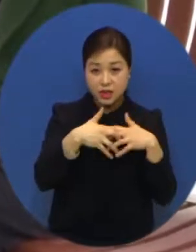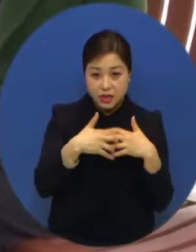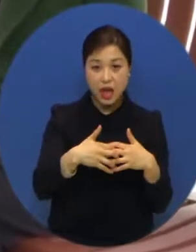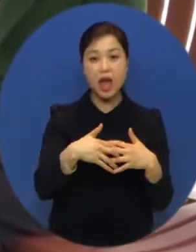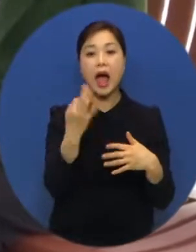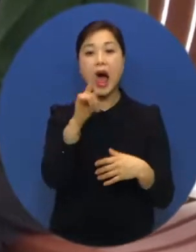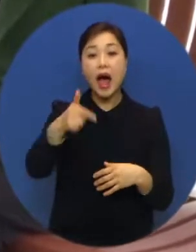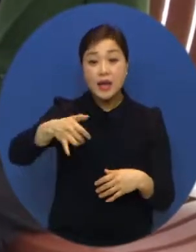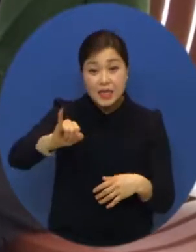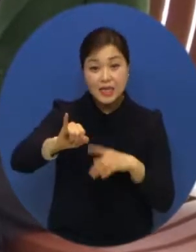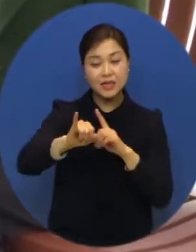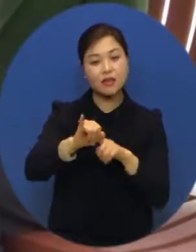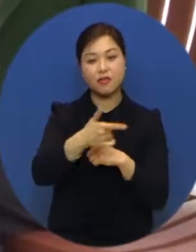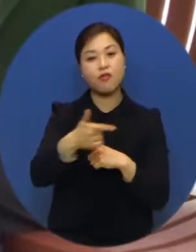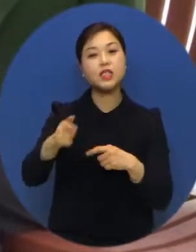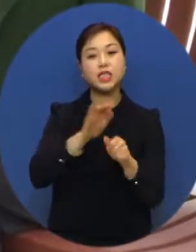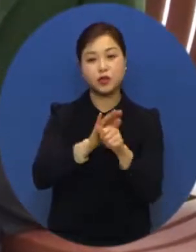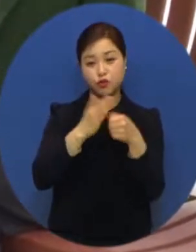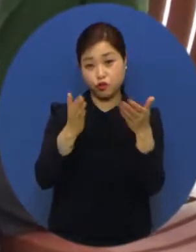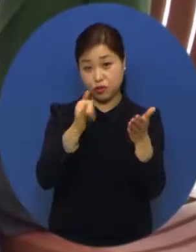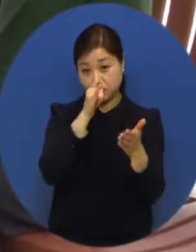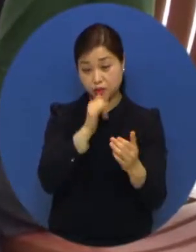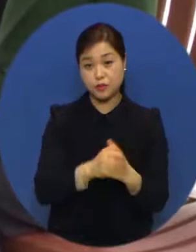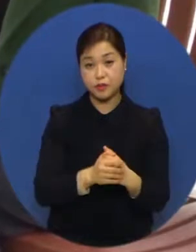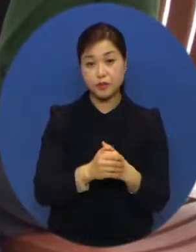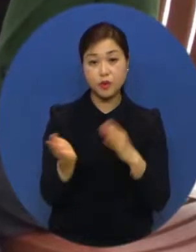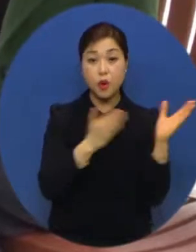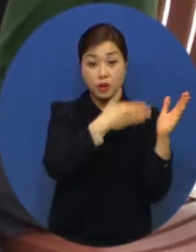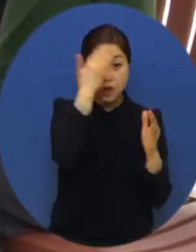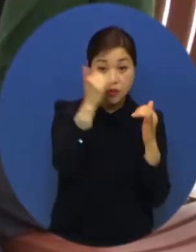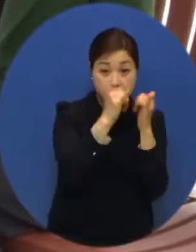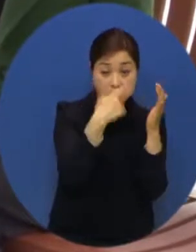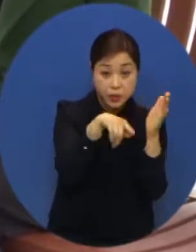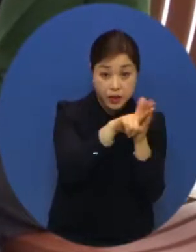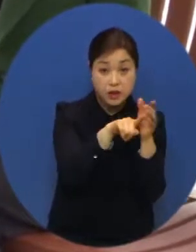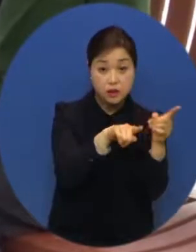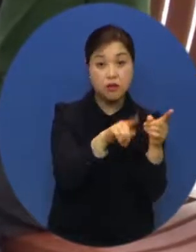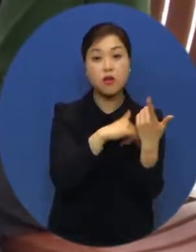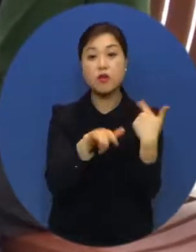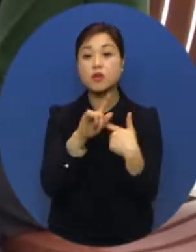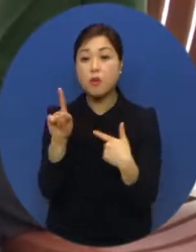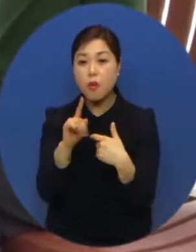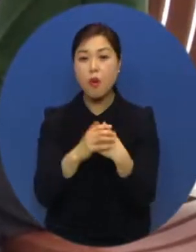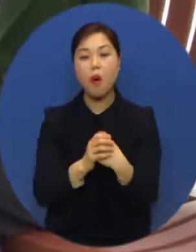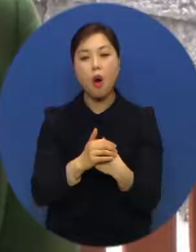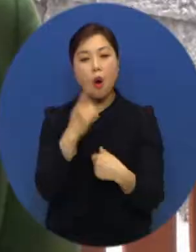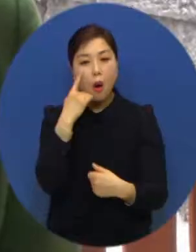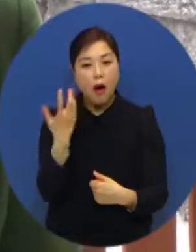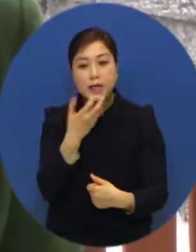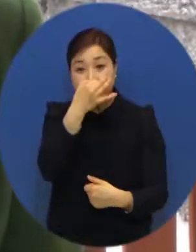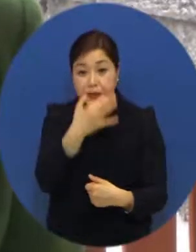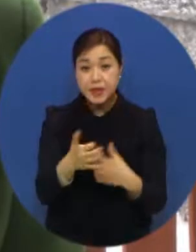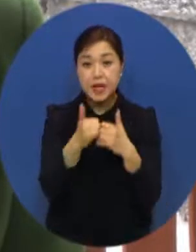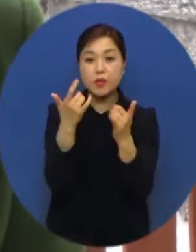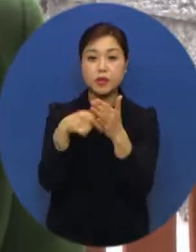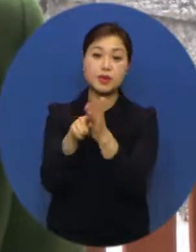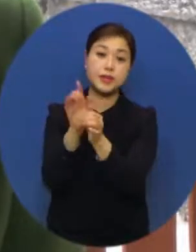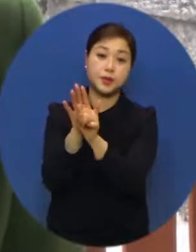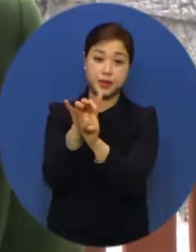위한 문화 정책 사업뿐만 아니라 네. 소외계층들을 위한 네. 문화 복지 사업에도 관심이 많다고 들었습니다. 네. 네.